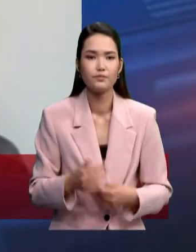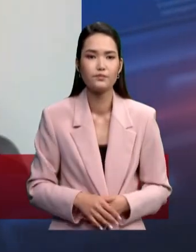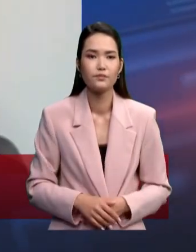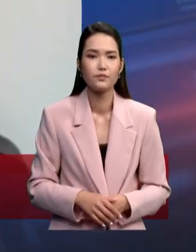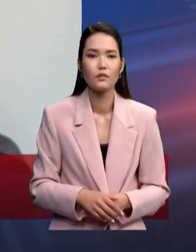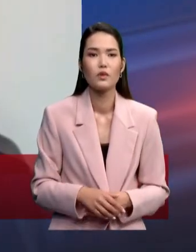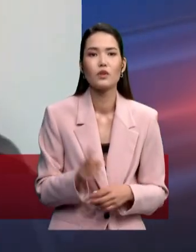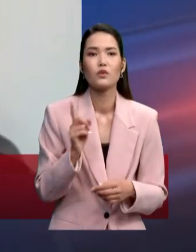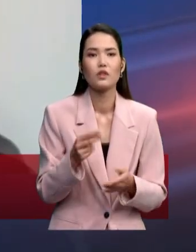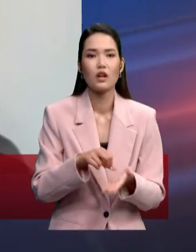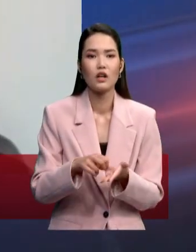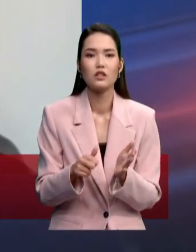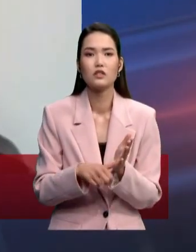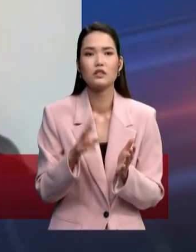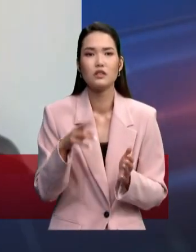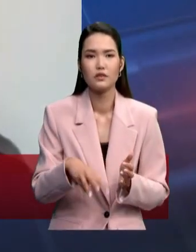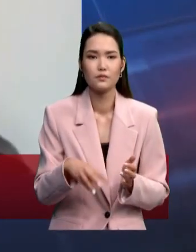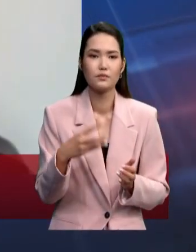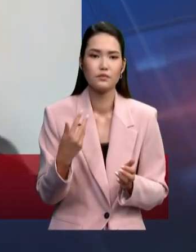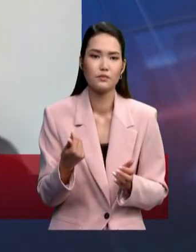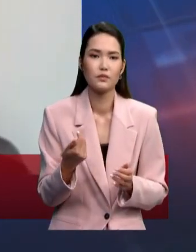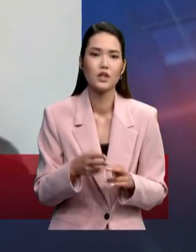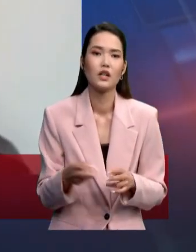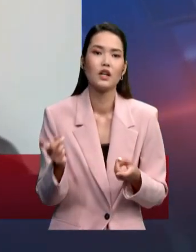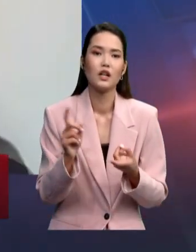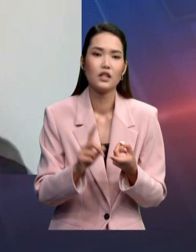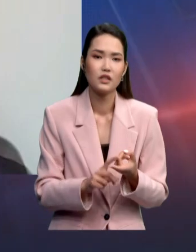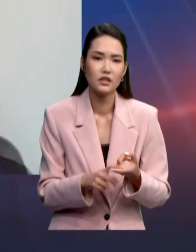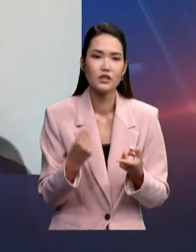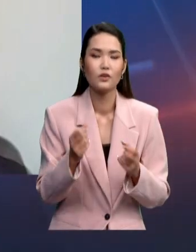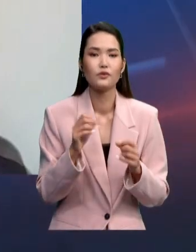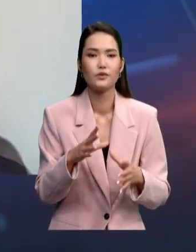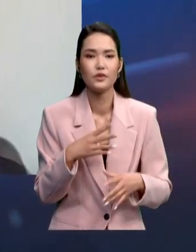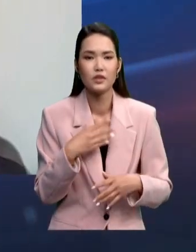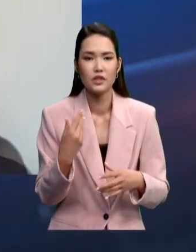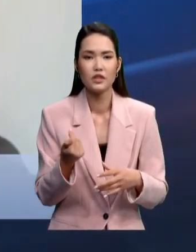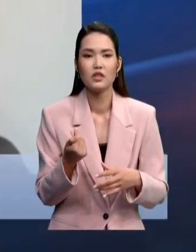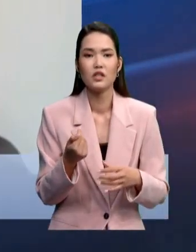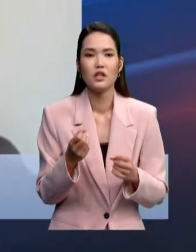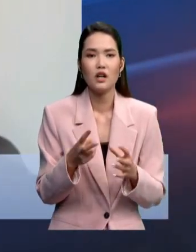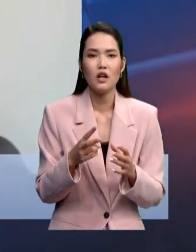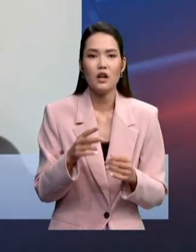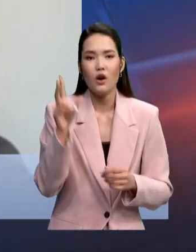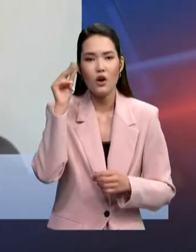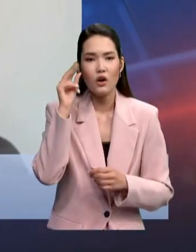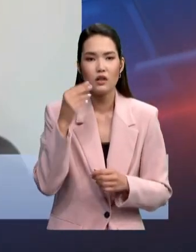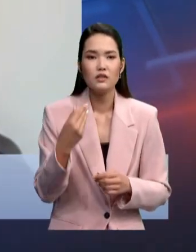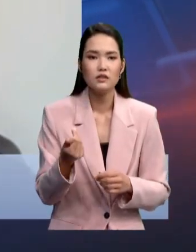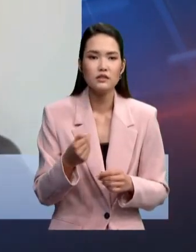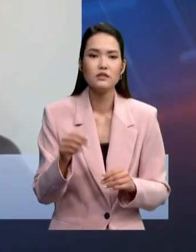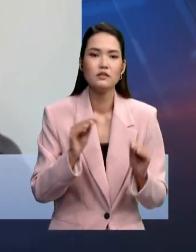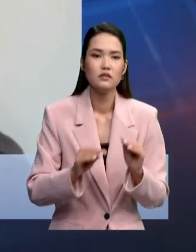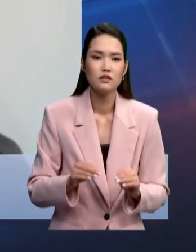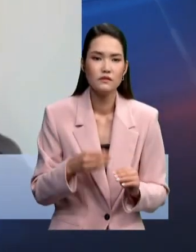500 километров? В реальности в виде связанной сети, которую можно использовать для того, чтобы доехать от точки А до точки Б, у нас имеется только в